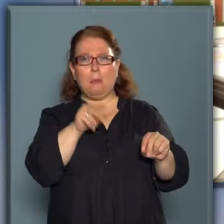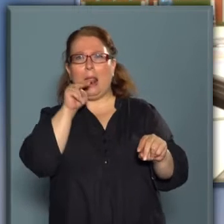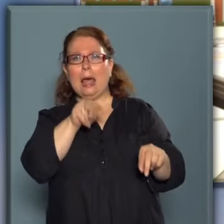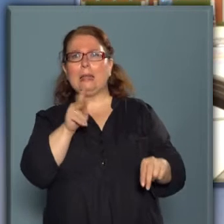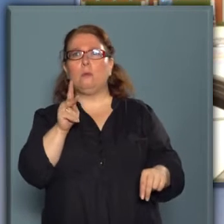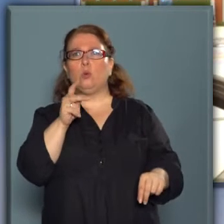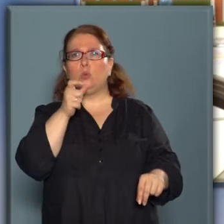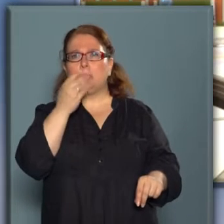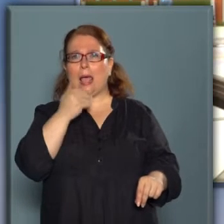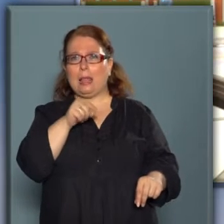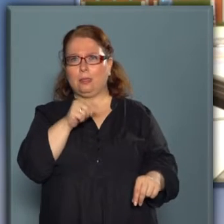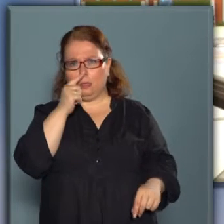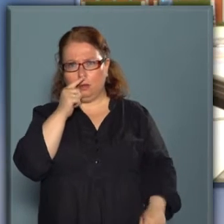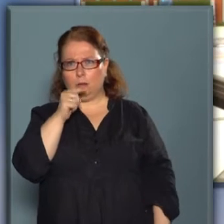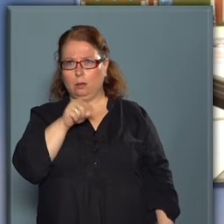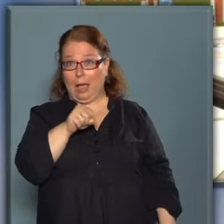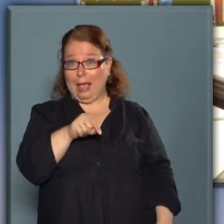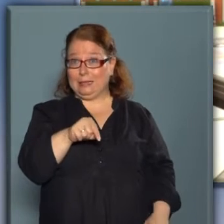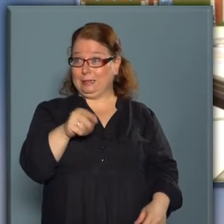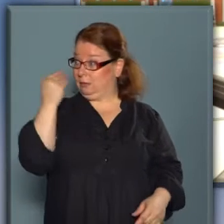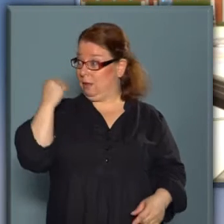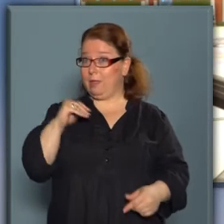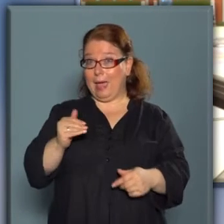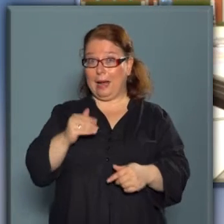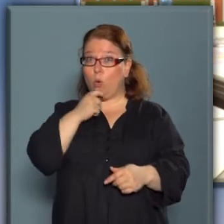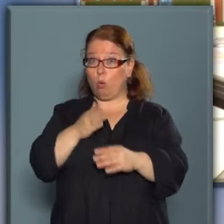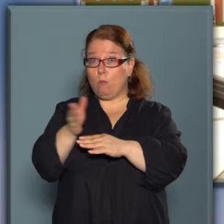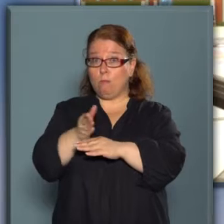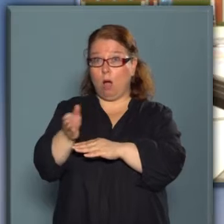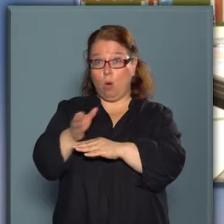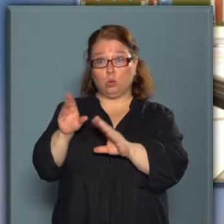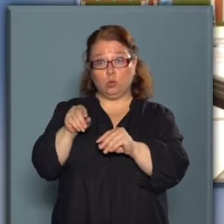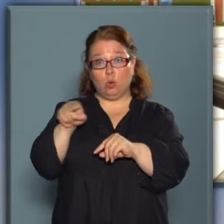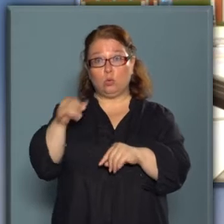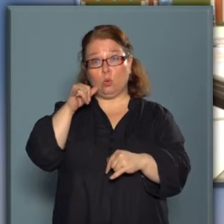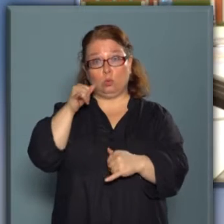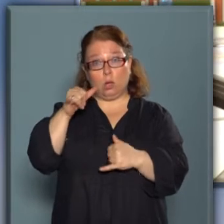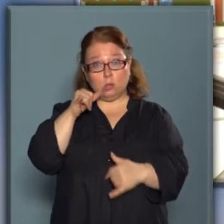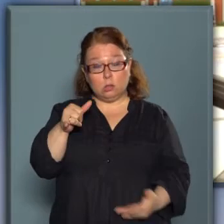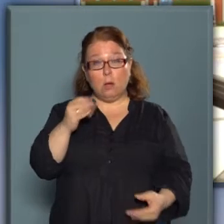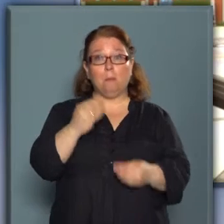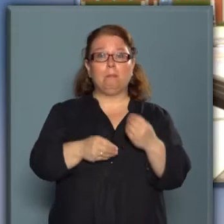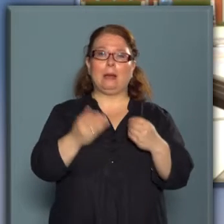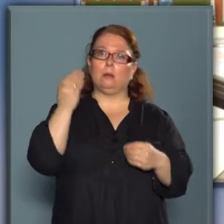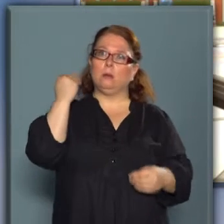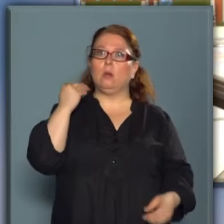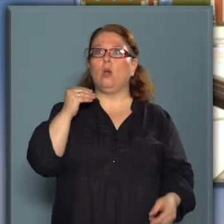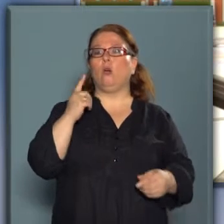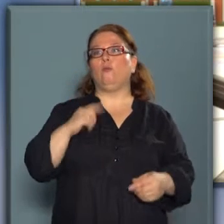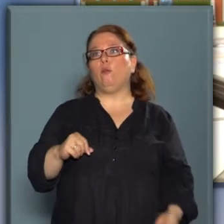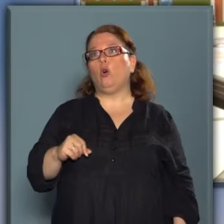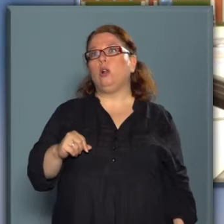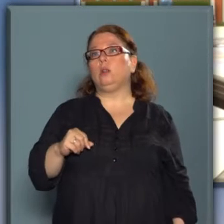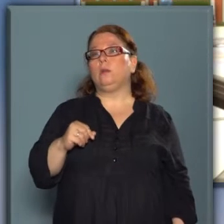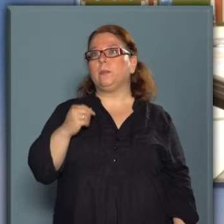ez Kuhent ábrázolja, ahova én gyerekként sokszor kiutazhattam, mert annak idején az